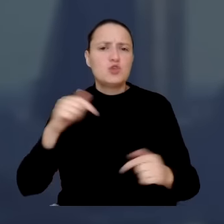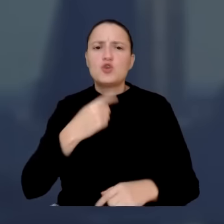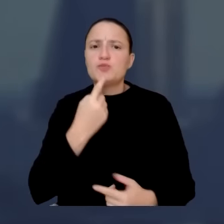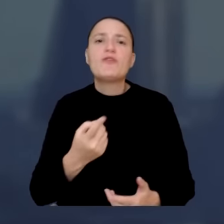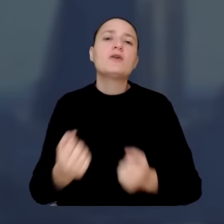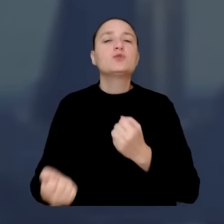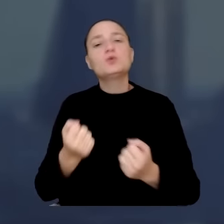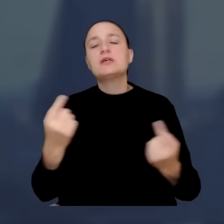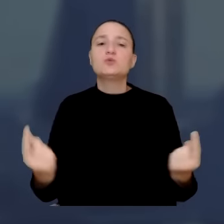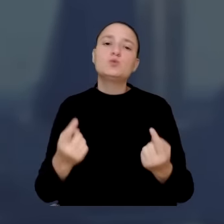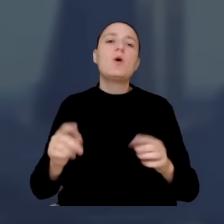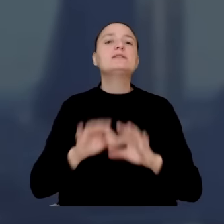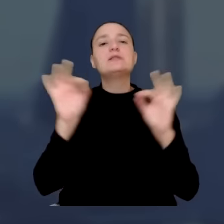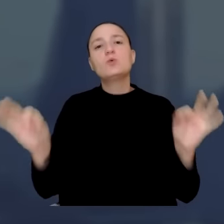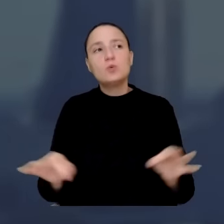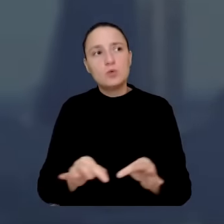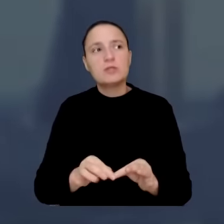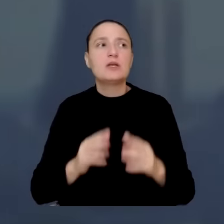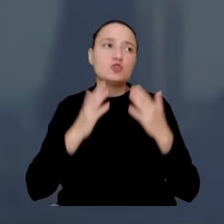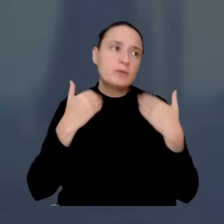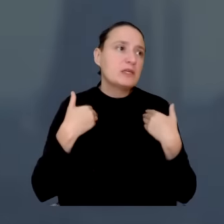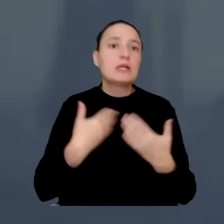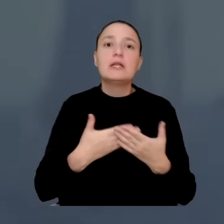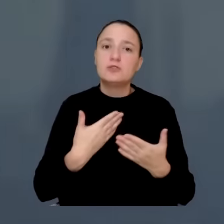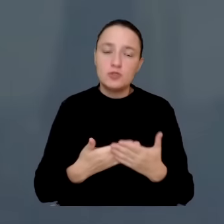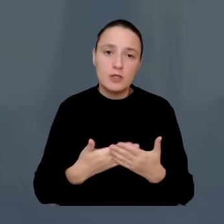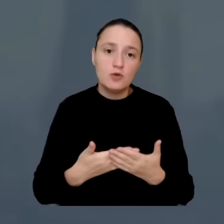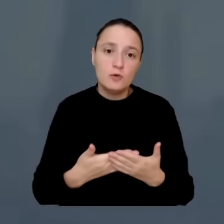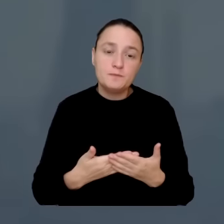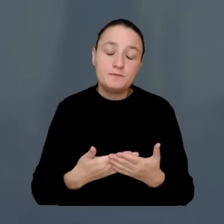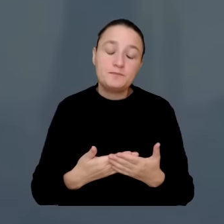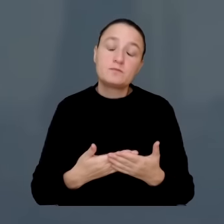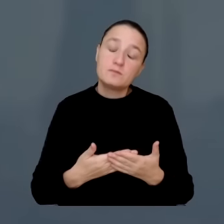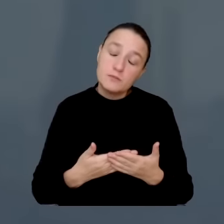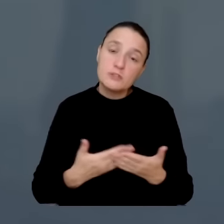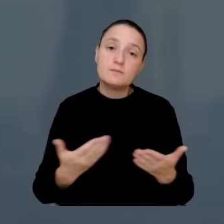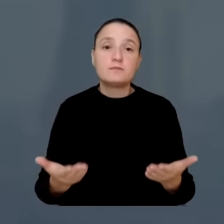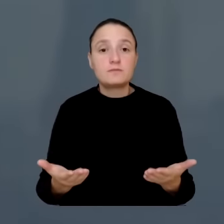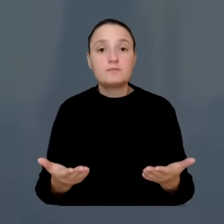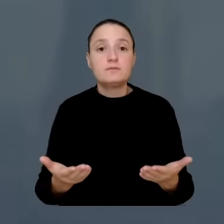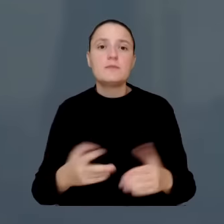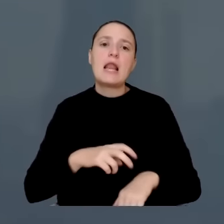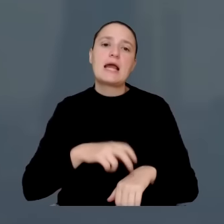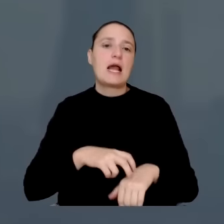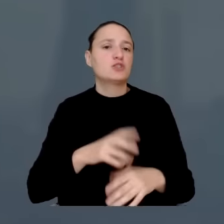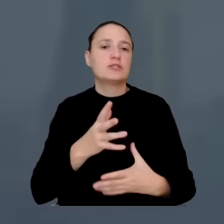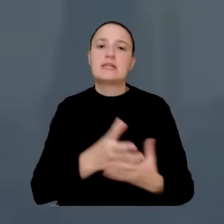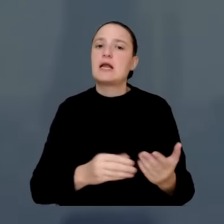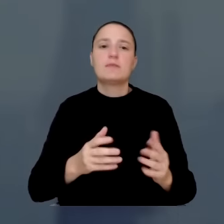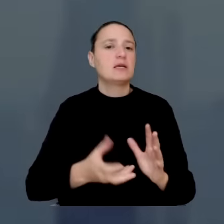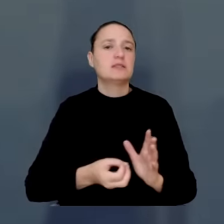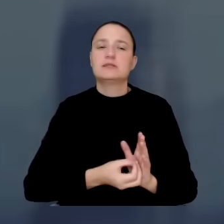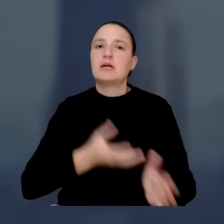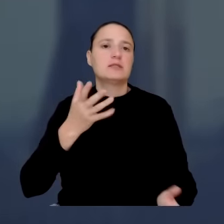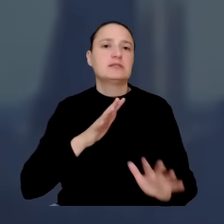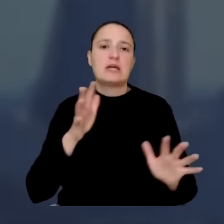sytuacja generalnie szpitali wynika z tego że lekarze za dużo zarabiają i